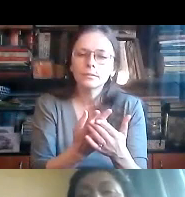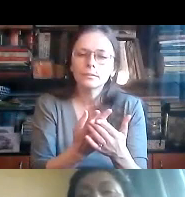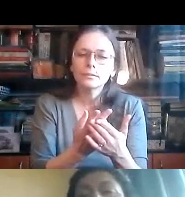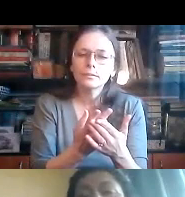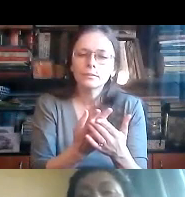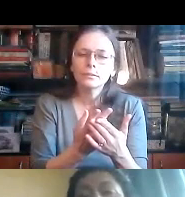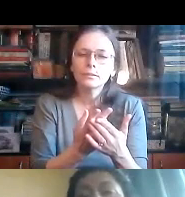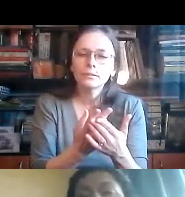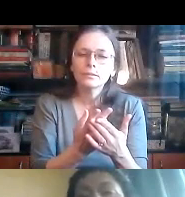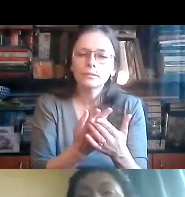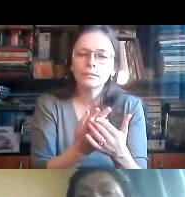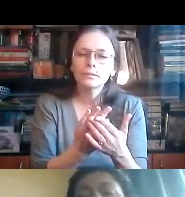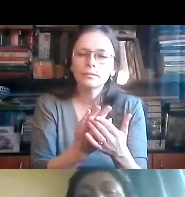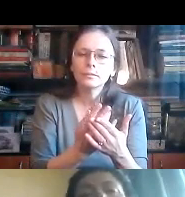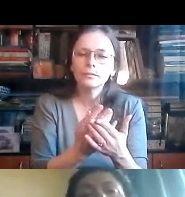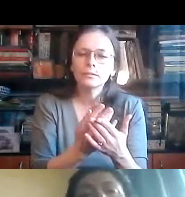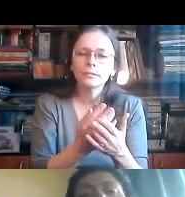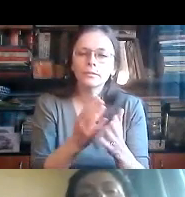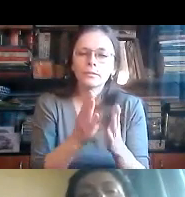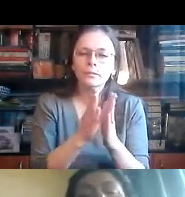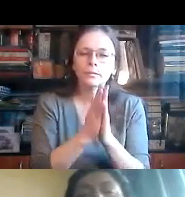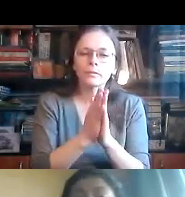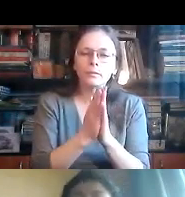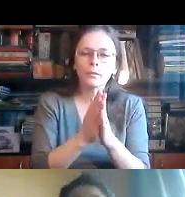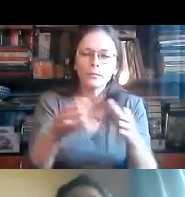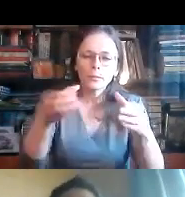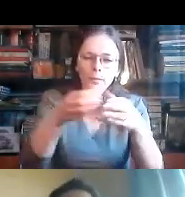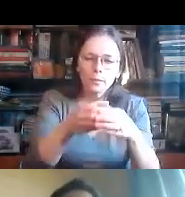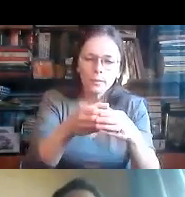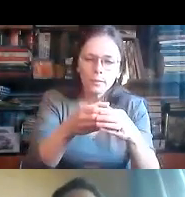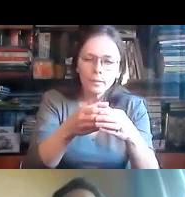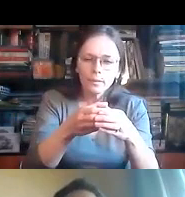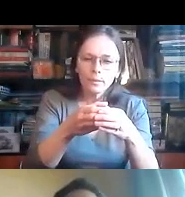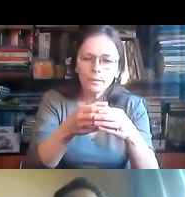назад организатором, чтобы я могла следить. Итак, я всех теперь выключаю,